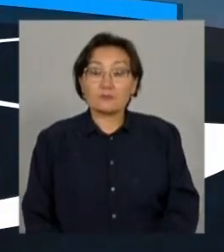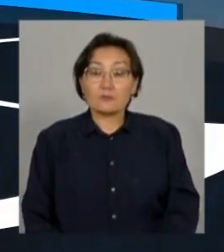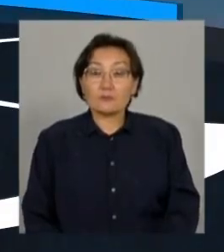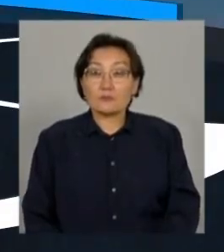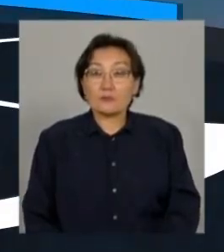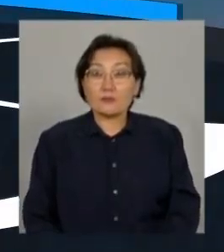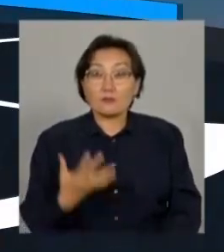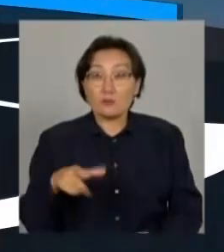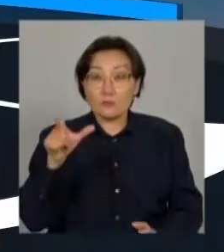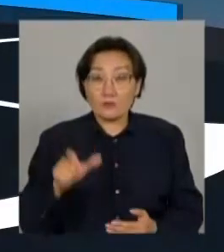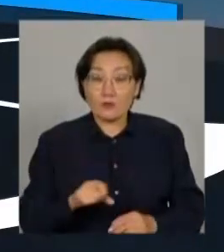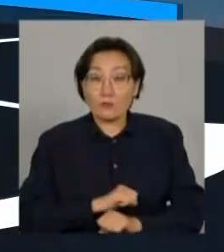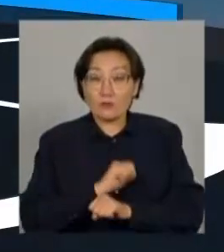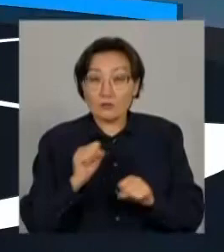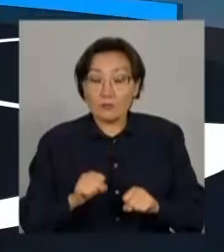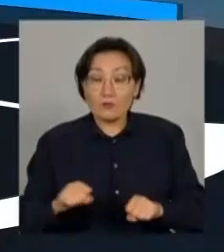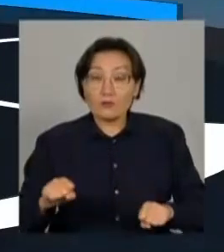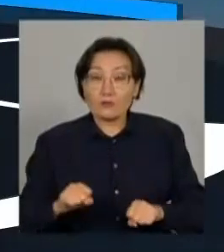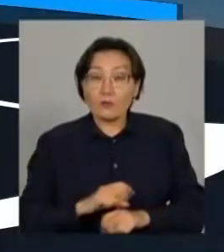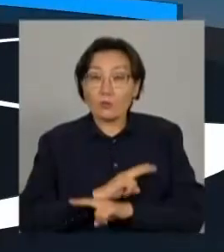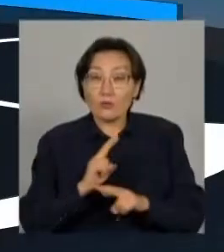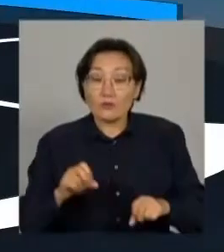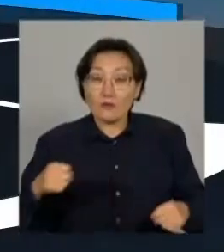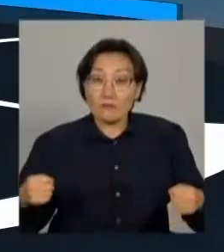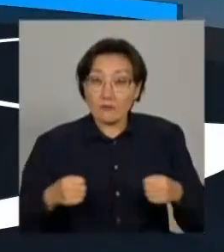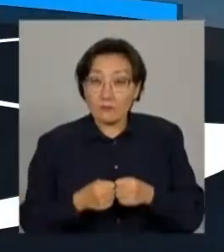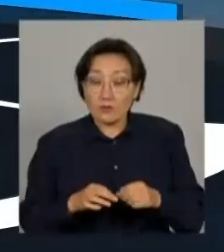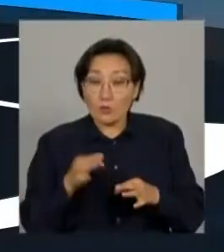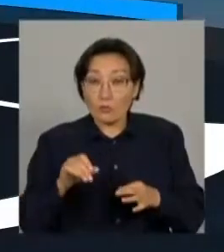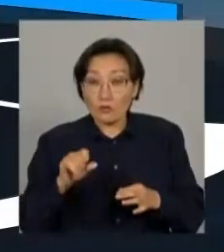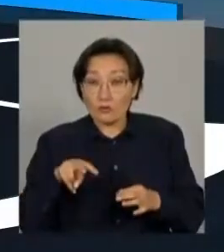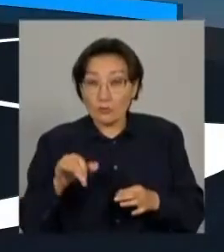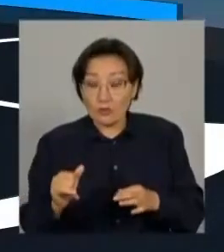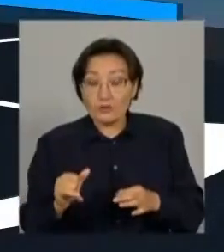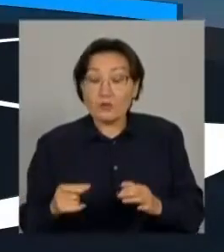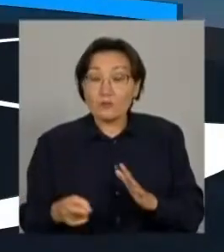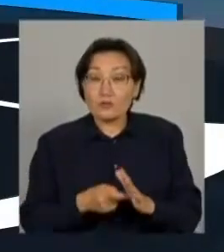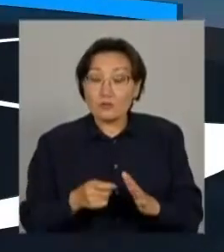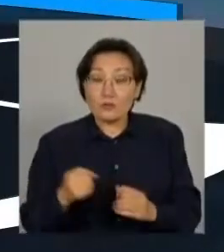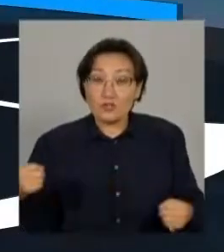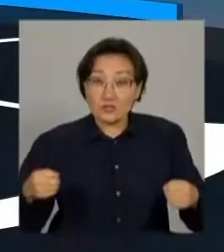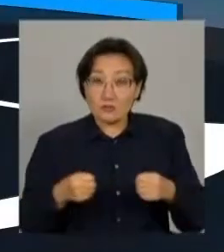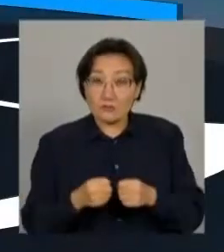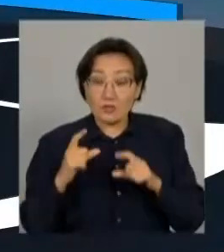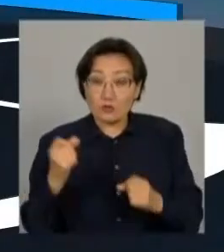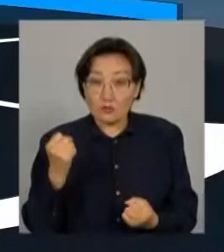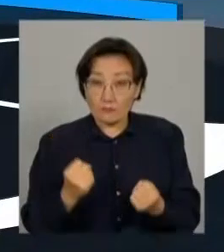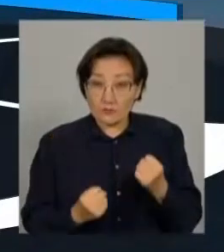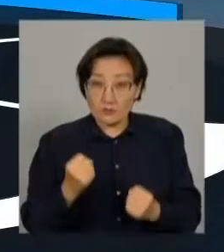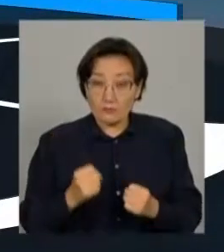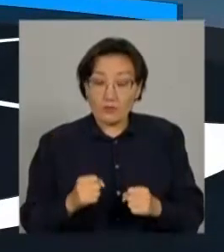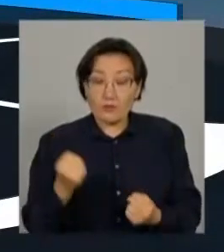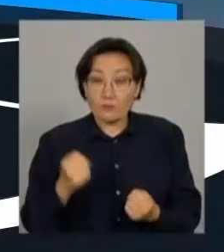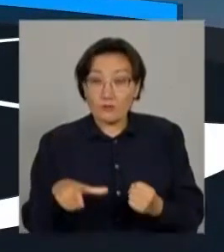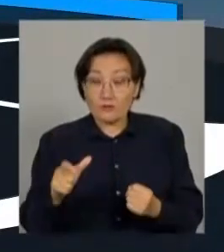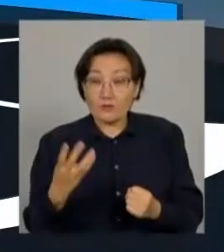Начинаем выпуск. 5 человек погибли в аварии в области Улутау. На трассе Жезказган-Караганда столкнулись Toyota и грузовой автомобиль.